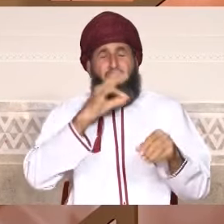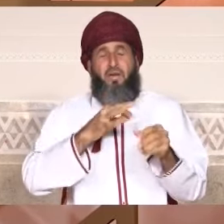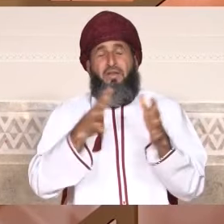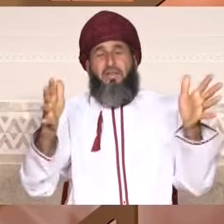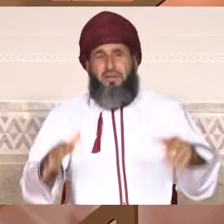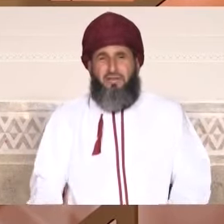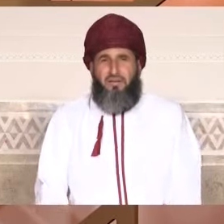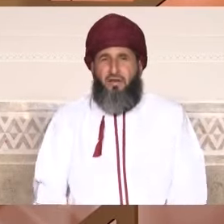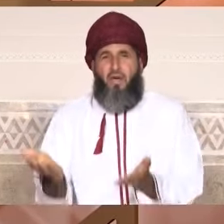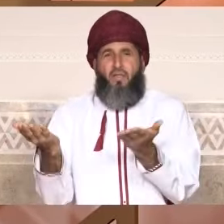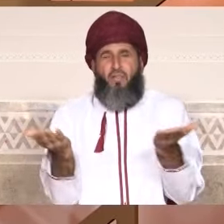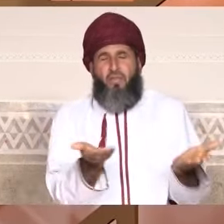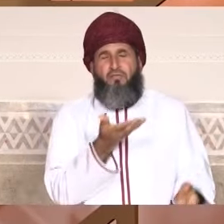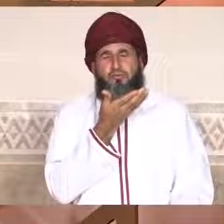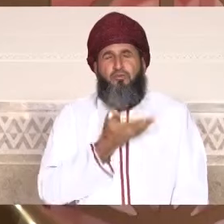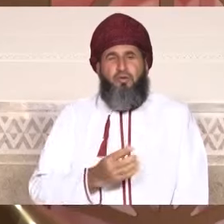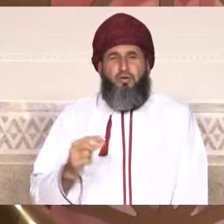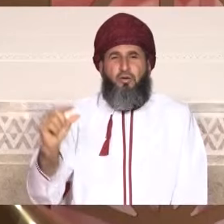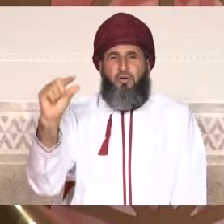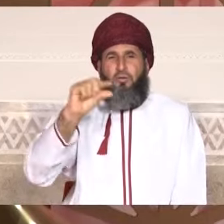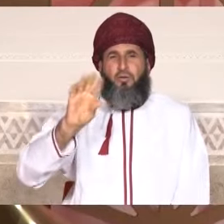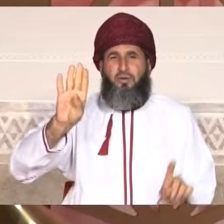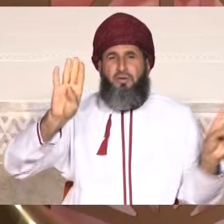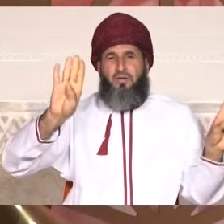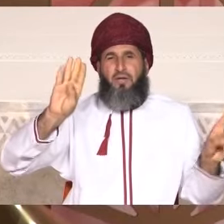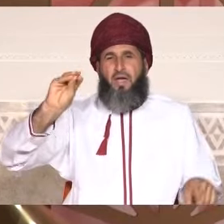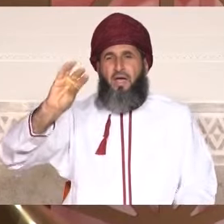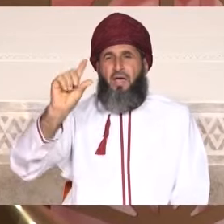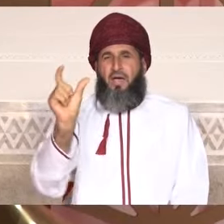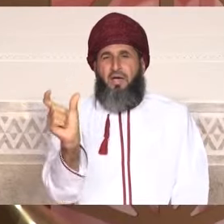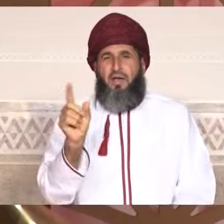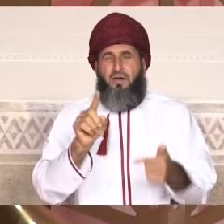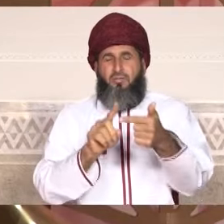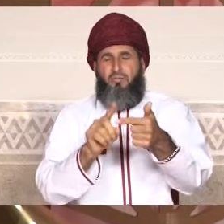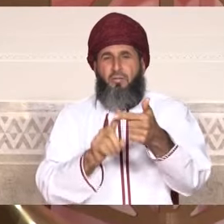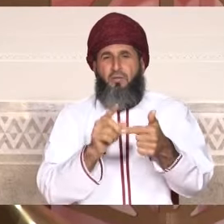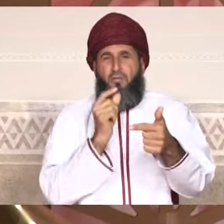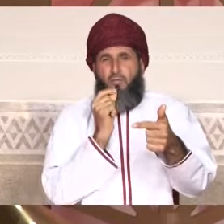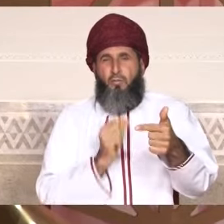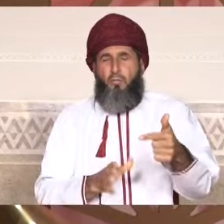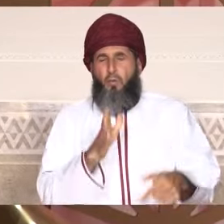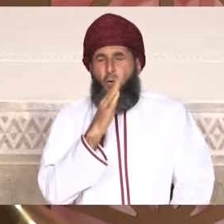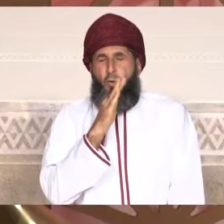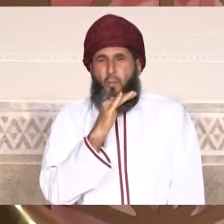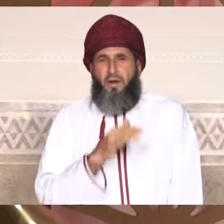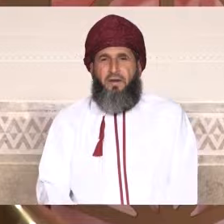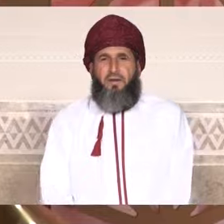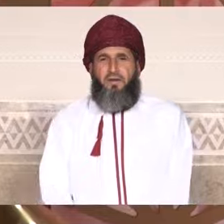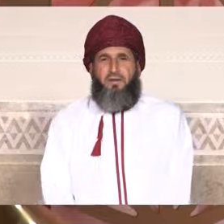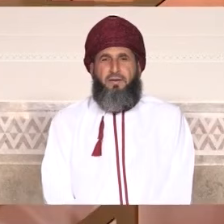المتابعين. ضيفنا العزيز هو فضيلة الشيخ الجليل الدكتور كهلان بن نبهان الخروصي، مساعد المفتي العام لسلطنة